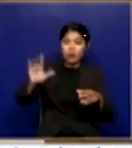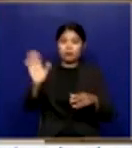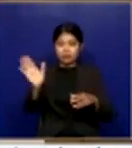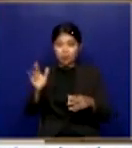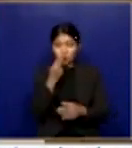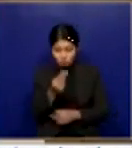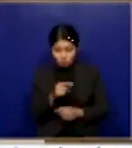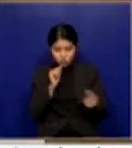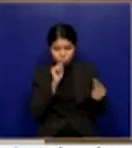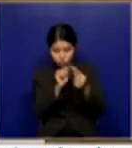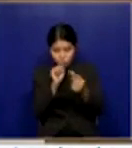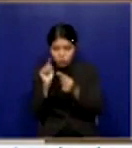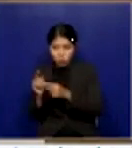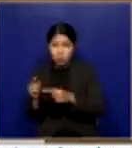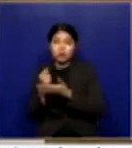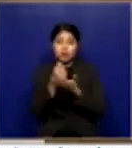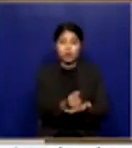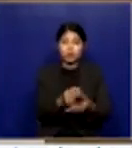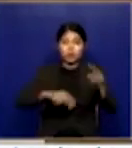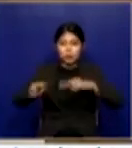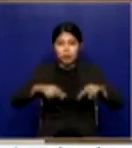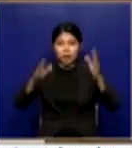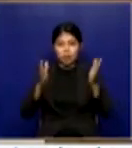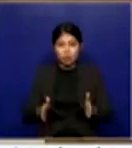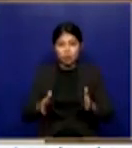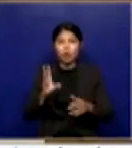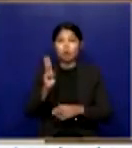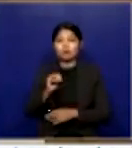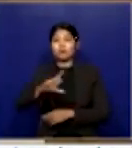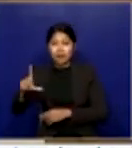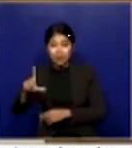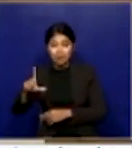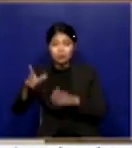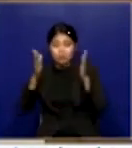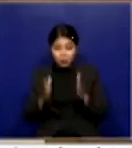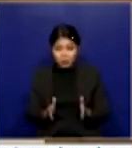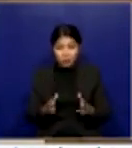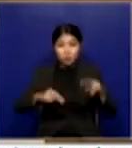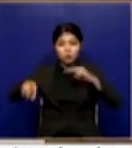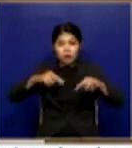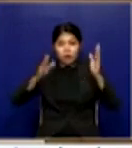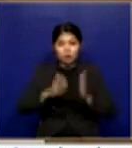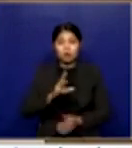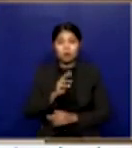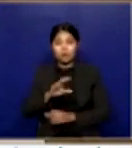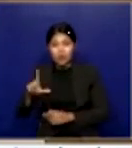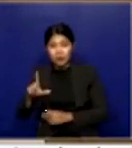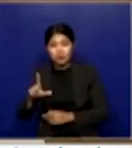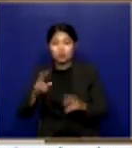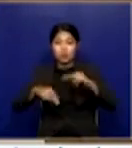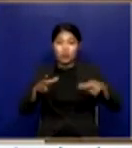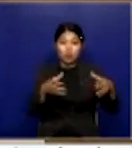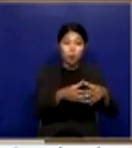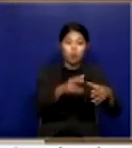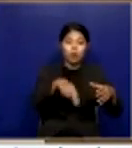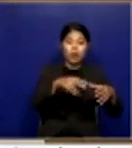พอดีด่วนตามความเหมาะสมเราดูแลคนโค้งใครต่างคนถ้าไม่ดูแลเฉพาะกลุ่ม